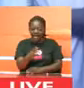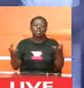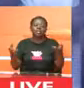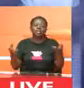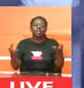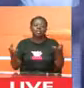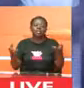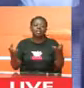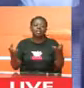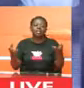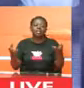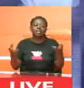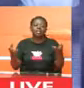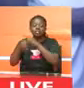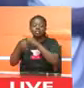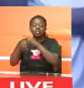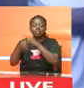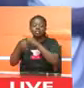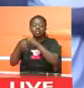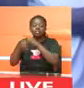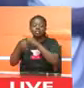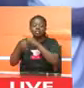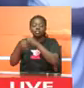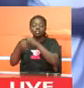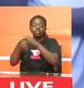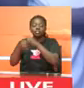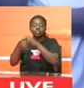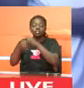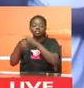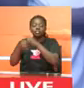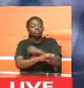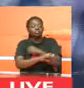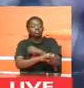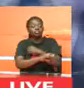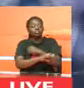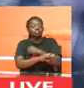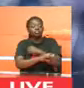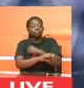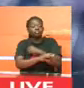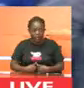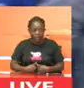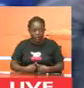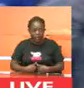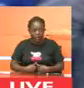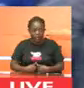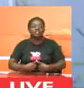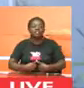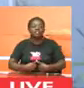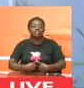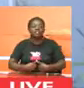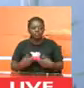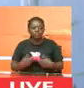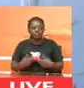batutulugunya ate ne bajja ne batutulugunya bo bennyini ne bamane ne batubba. Fetubikoye. Tubikoye de ddala.